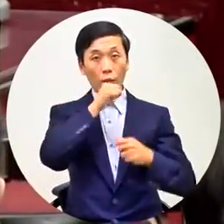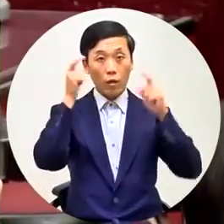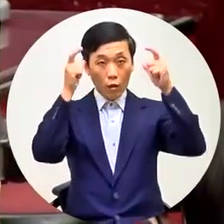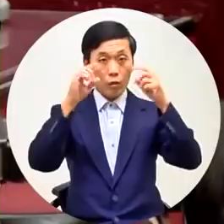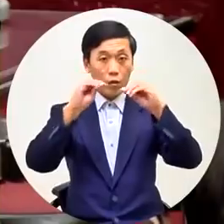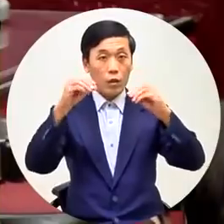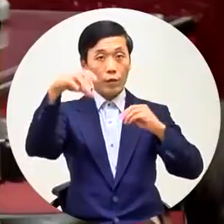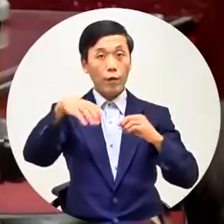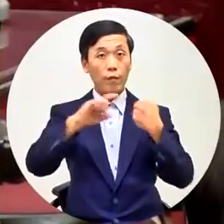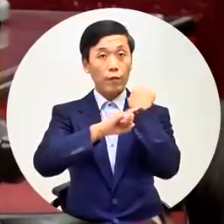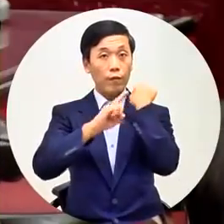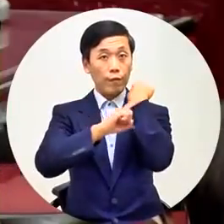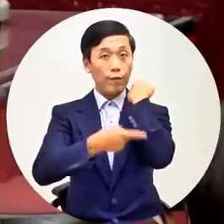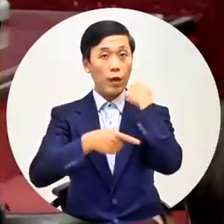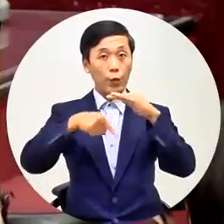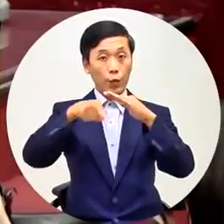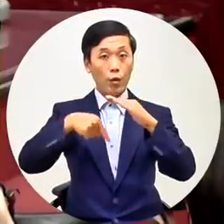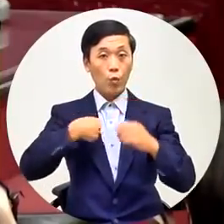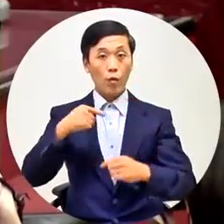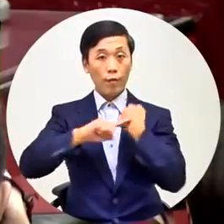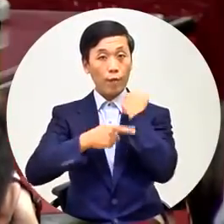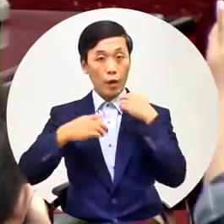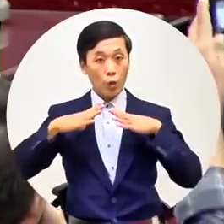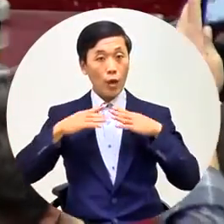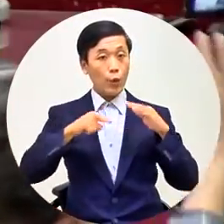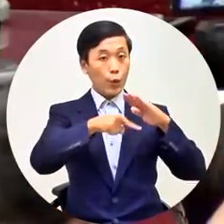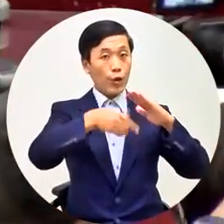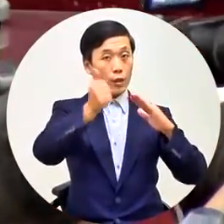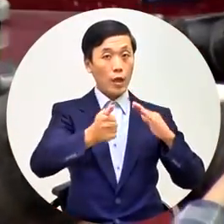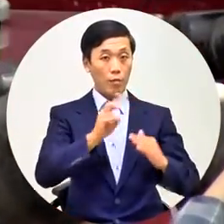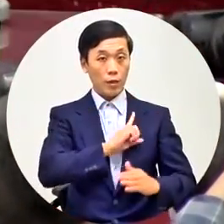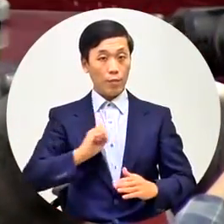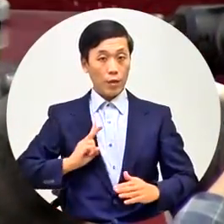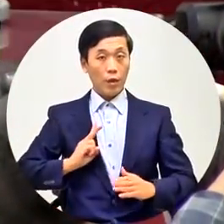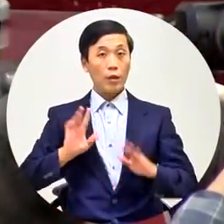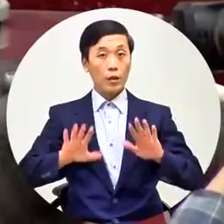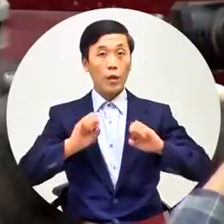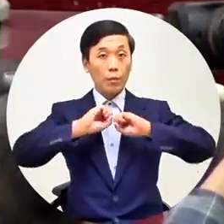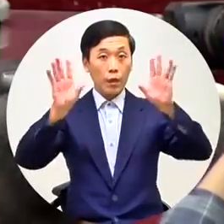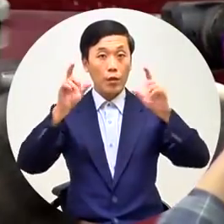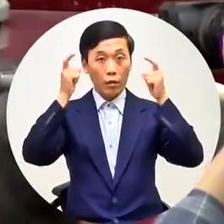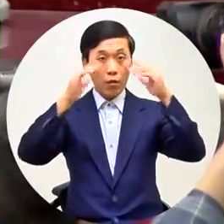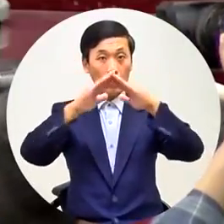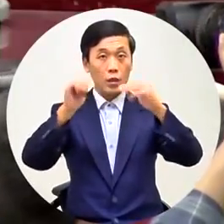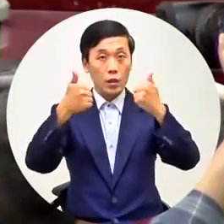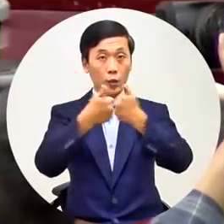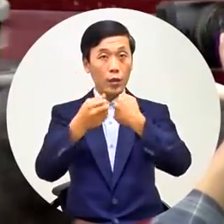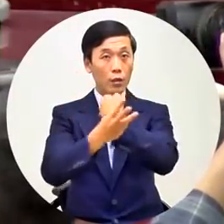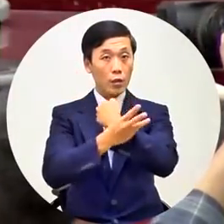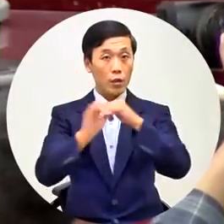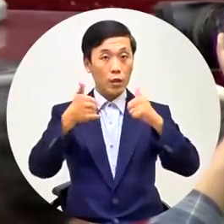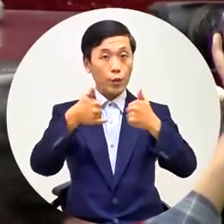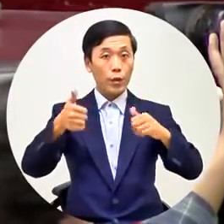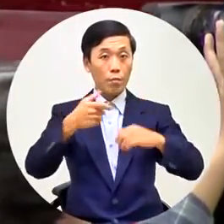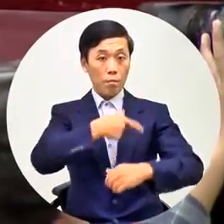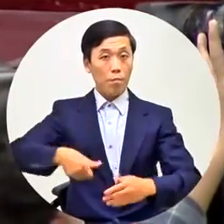身份宣布，今天高雄市议会第三届议员当选人法定名额